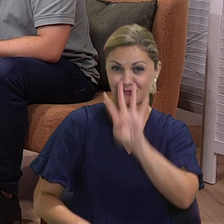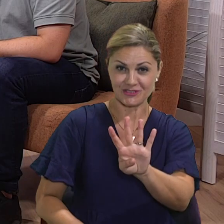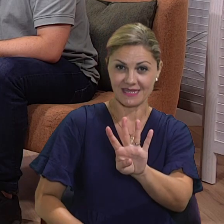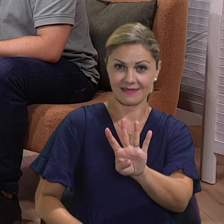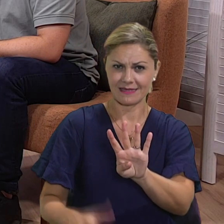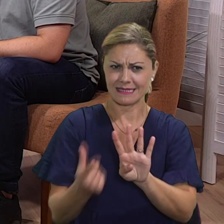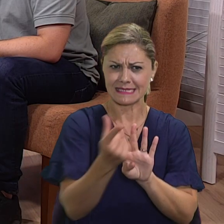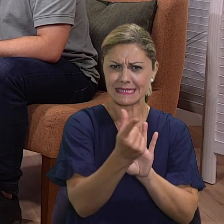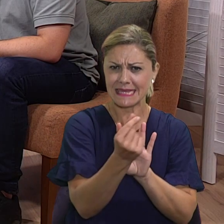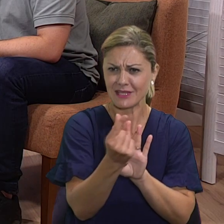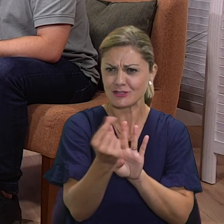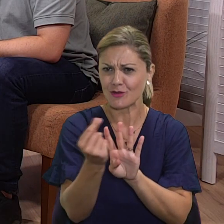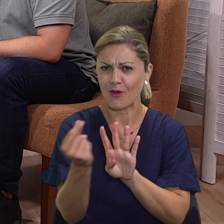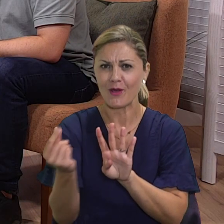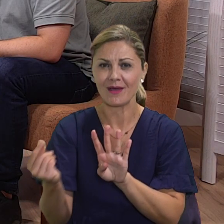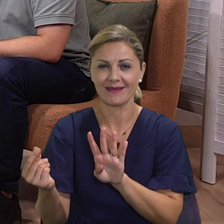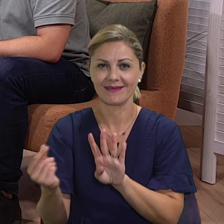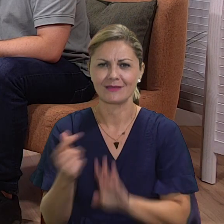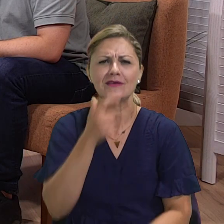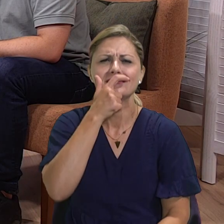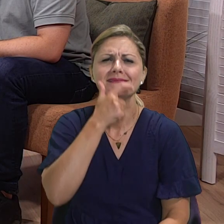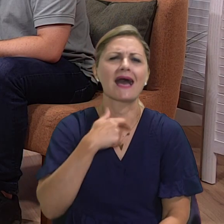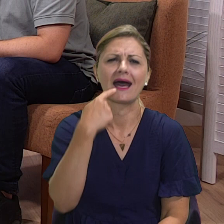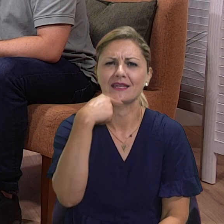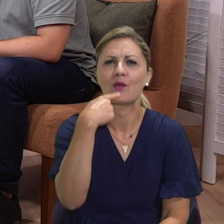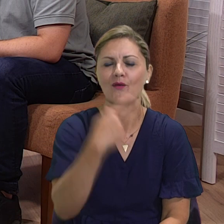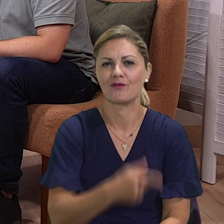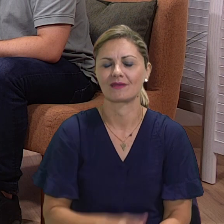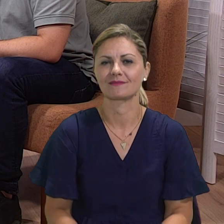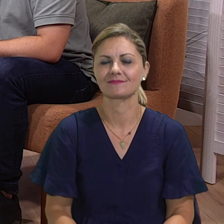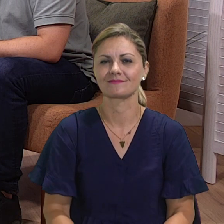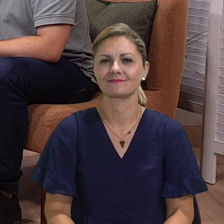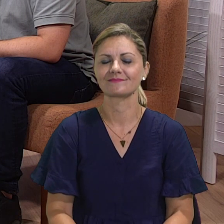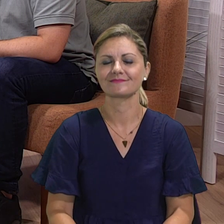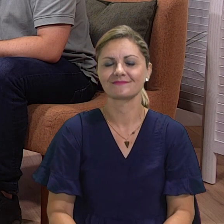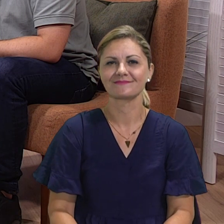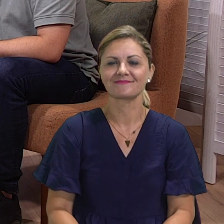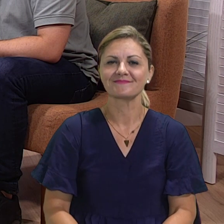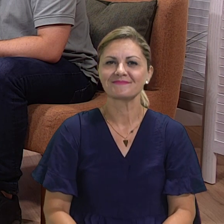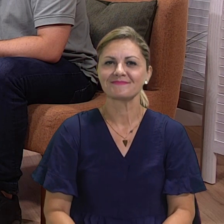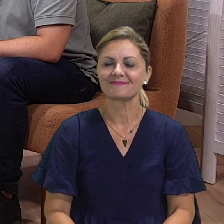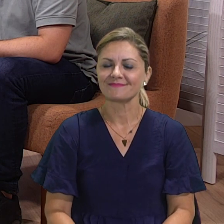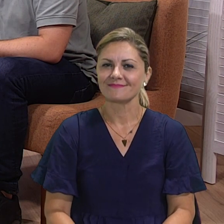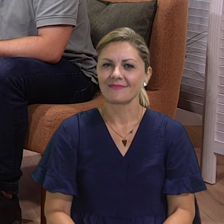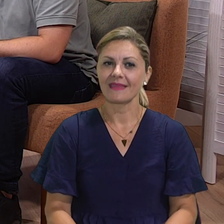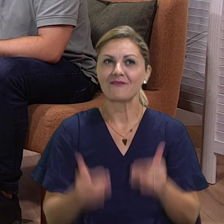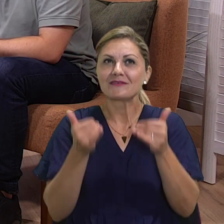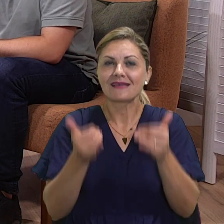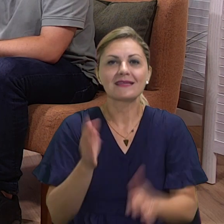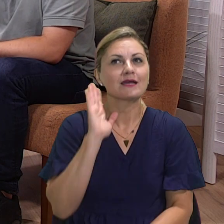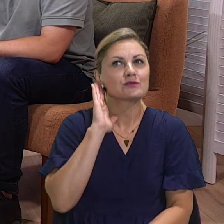i manistra. Imate samo te četiri. I sve se slažu na pet slova i onda tu dobija onu zvučnost kako